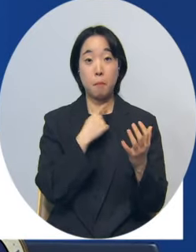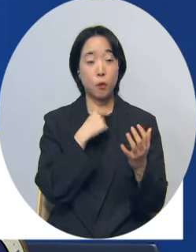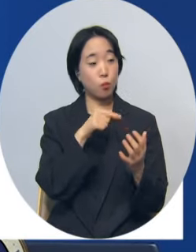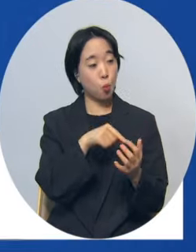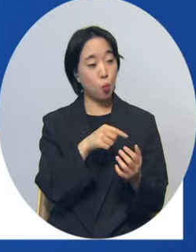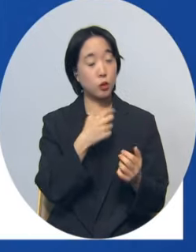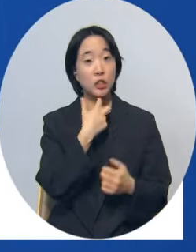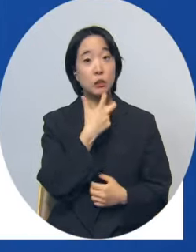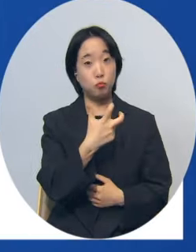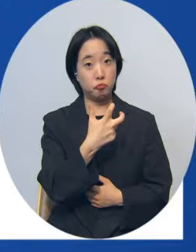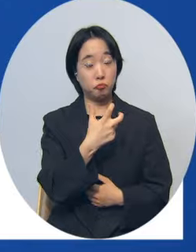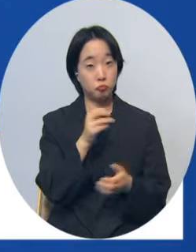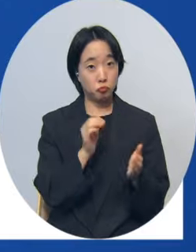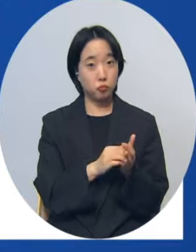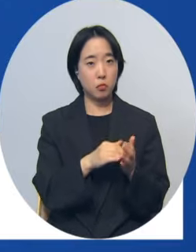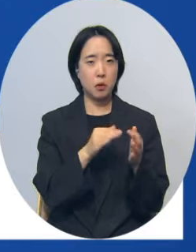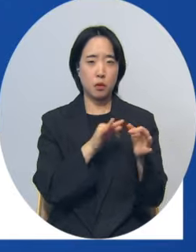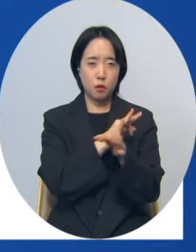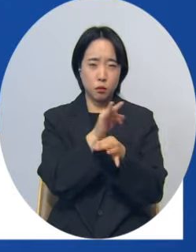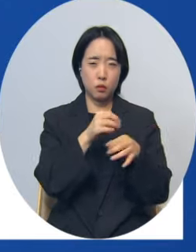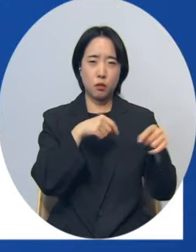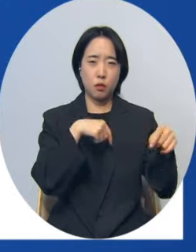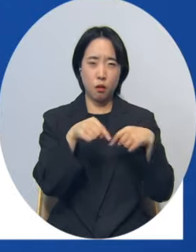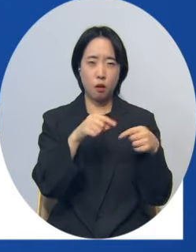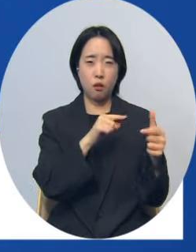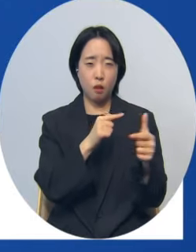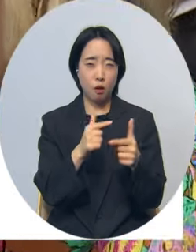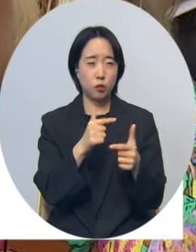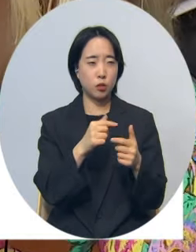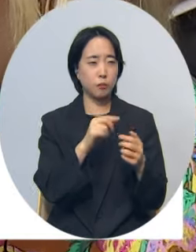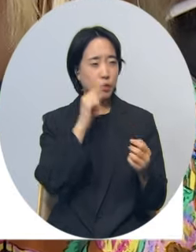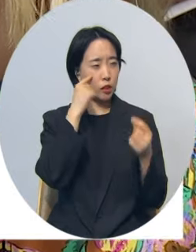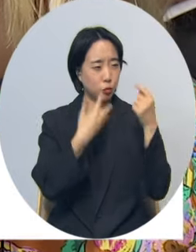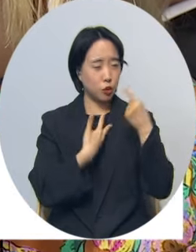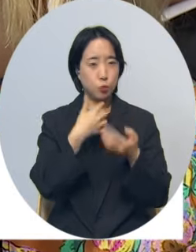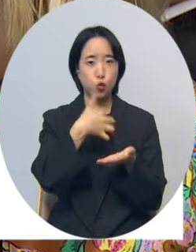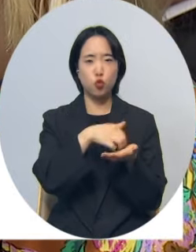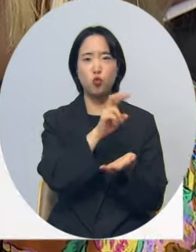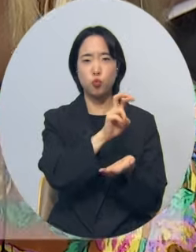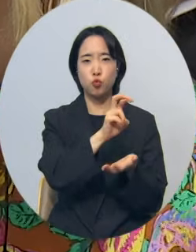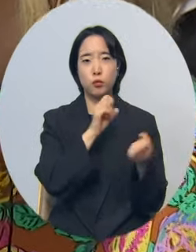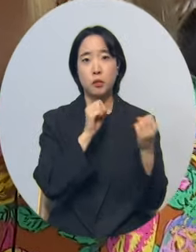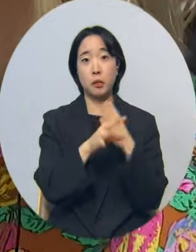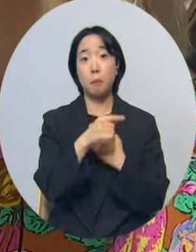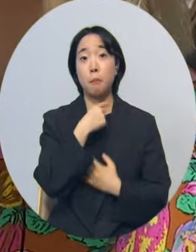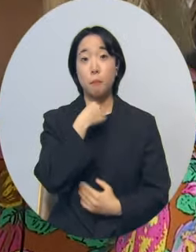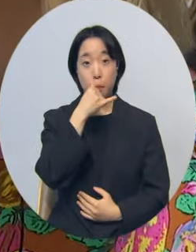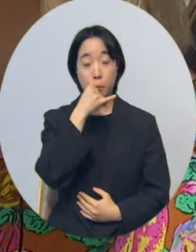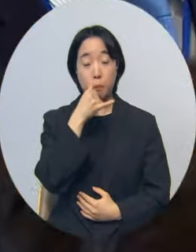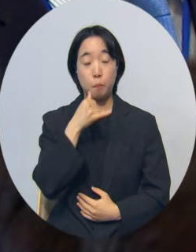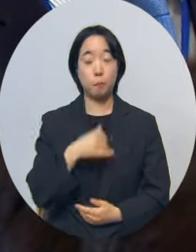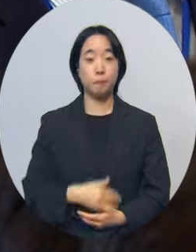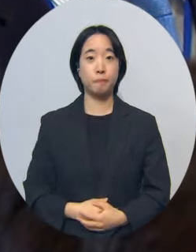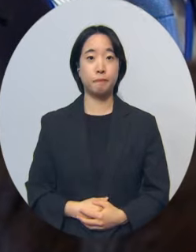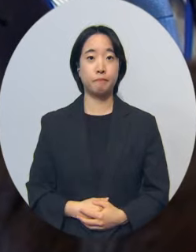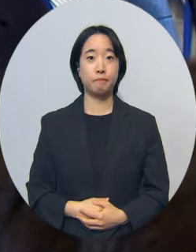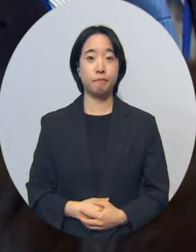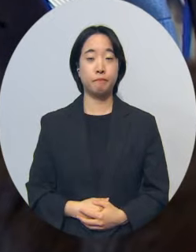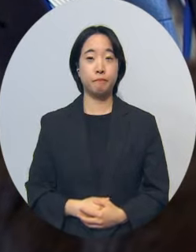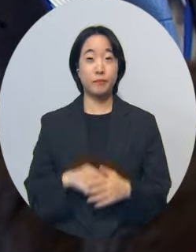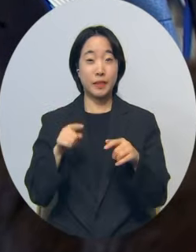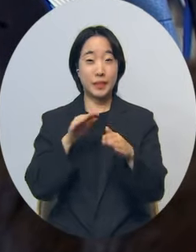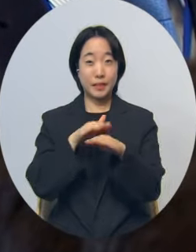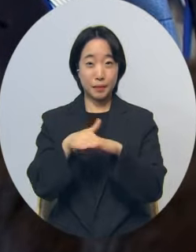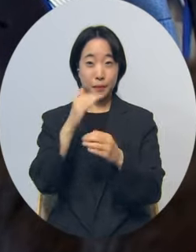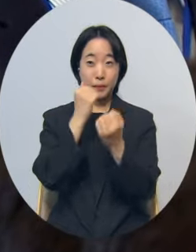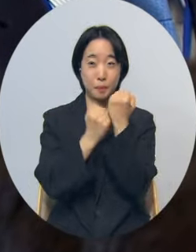진행됐고 정치와 경제, 개혁과제 등에 대한 20개의 기자 질문에 대통령이 답했습니다. 국정브리핑과 기자회견은